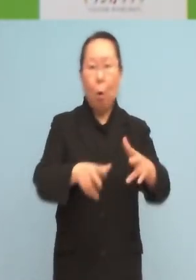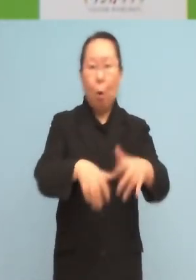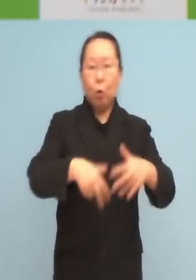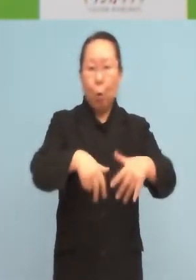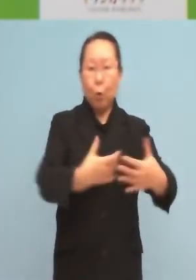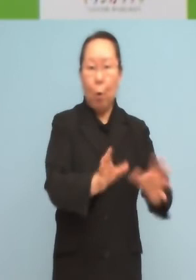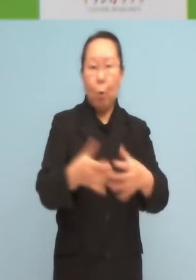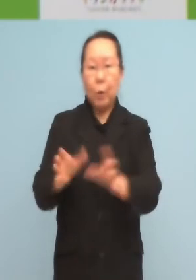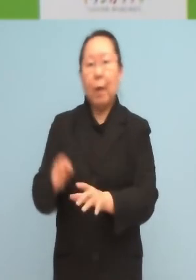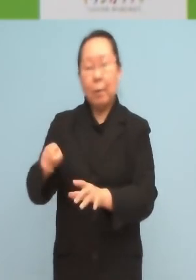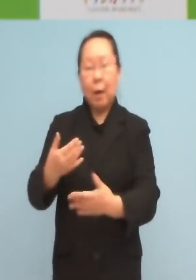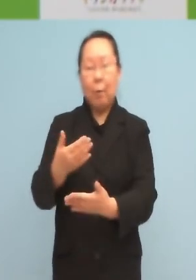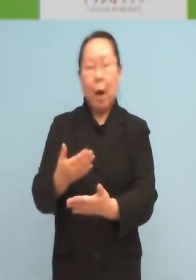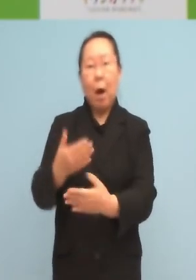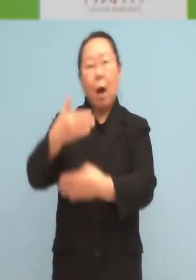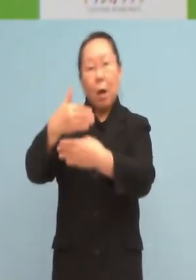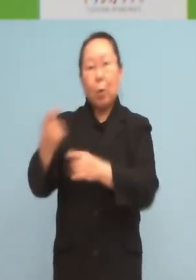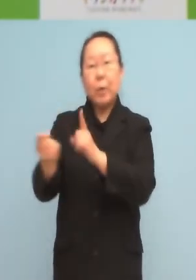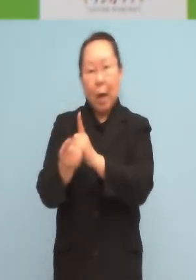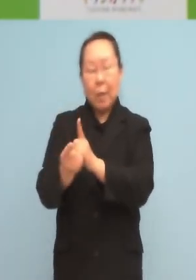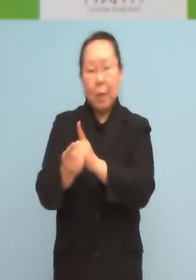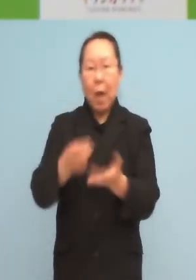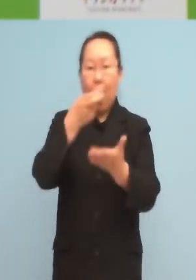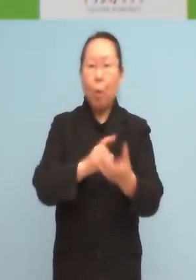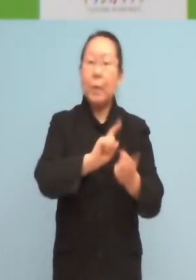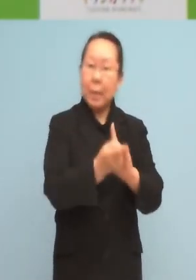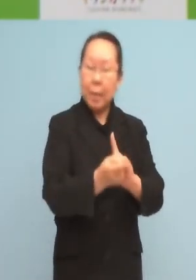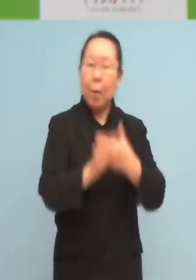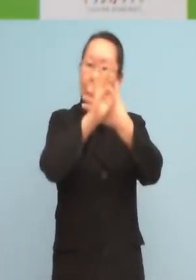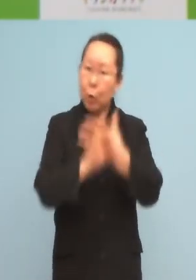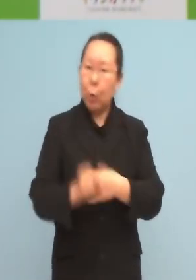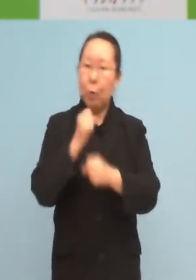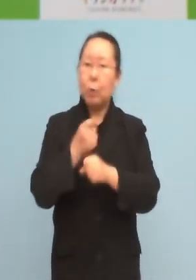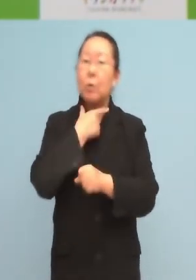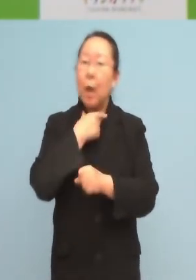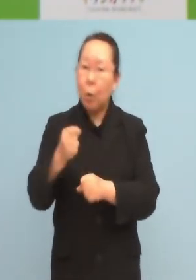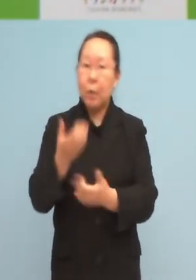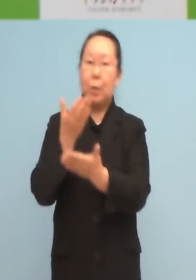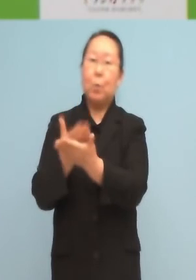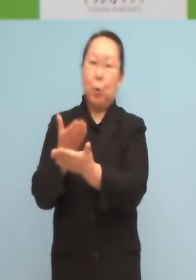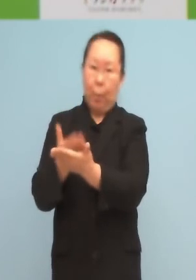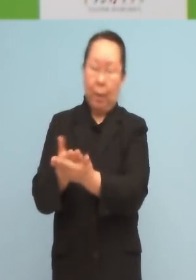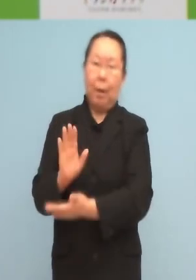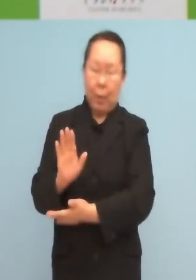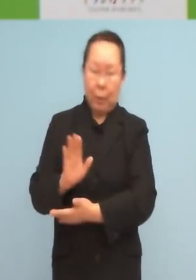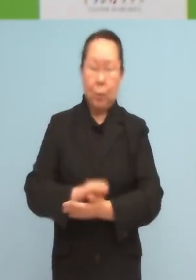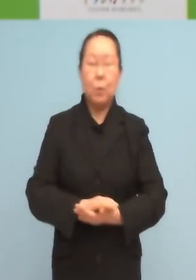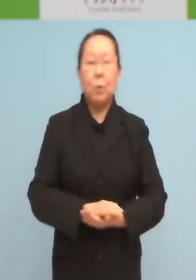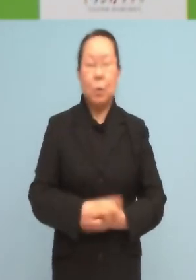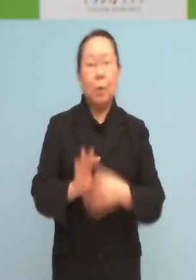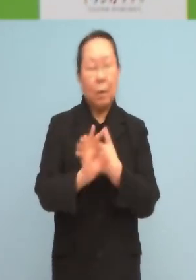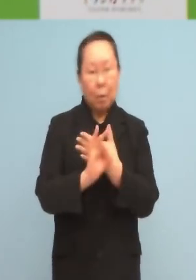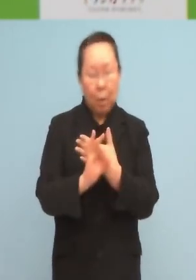方は、まあ、道にですねこの法律に代わる、まあ、条例を作ってほしいということを求めているということがありまして、まあ、例え